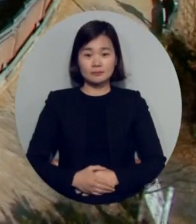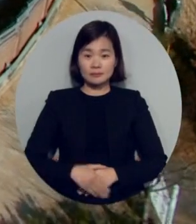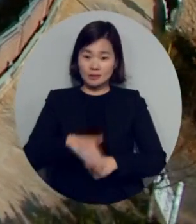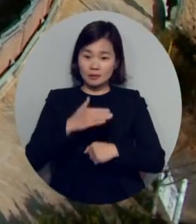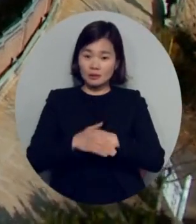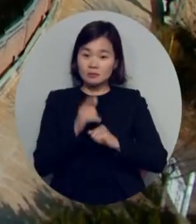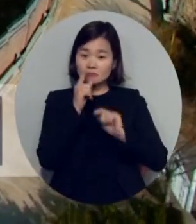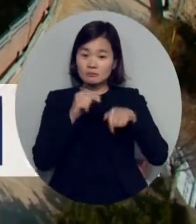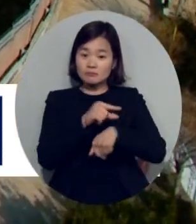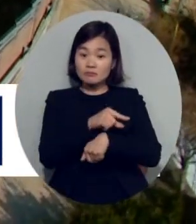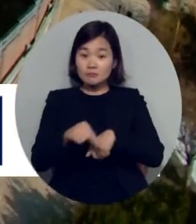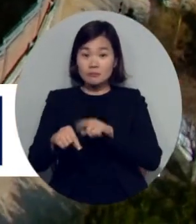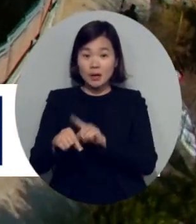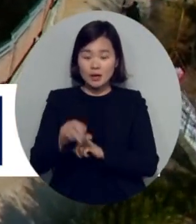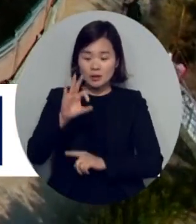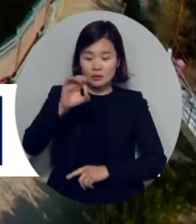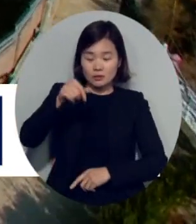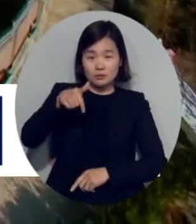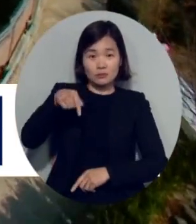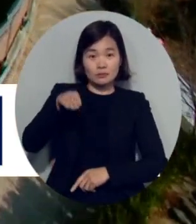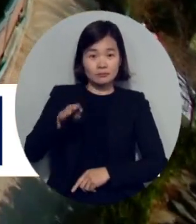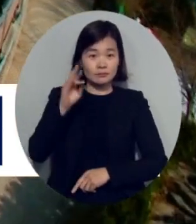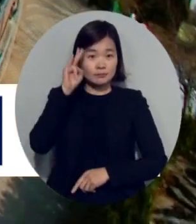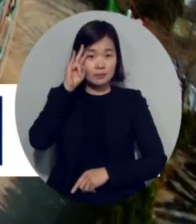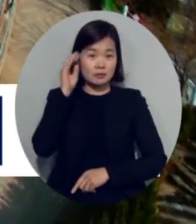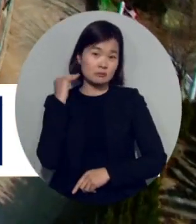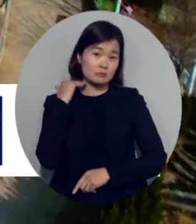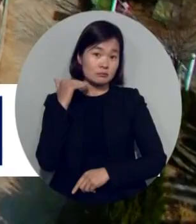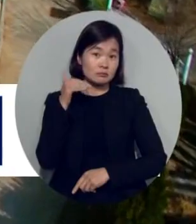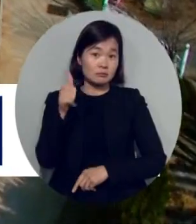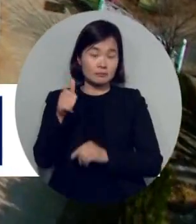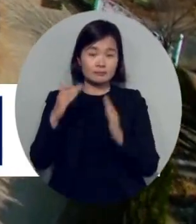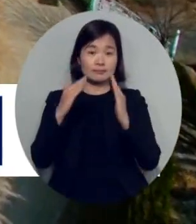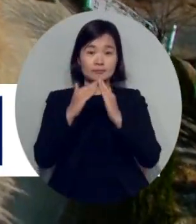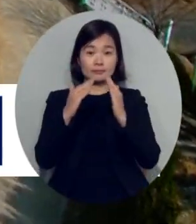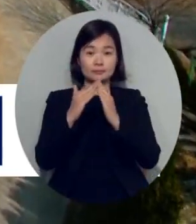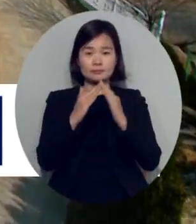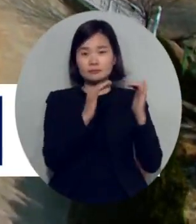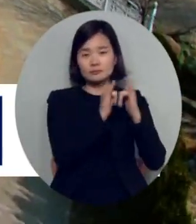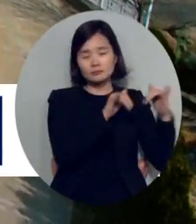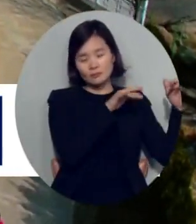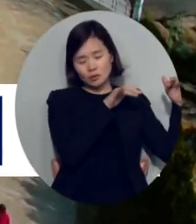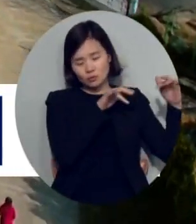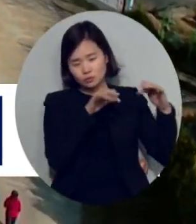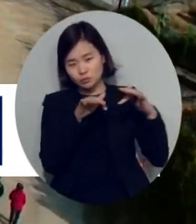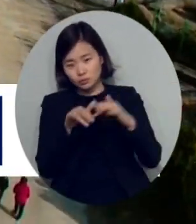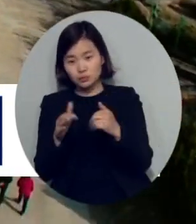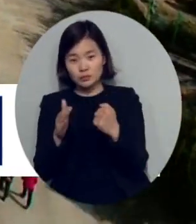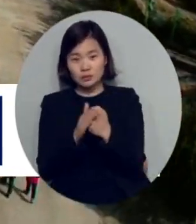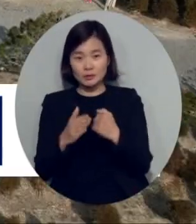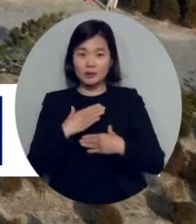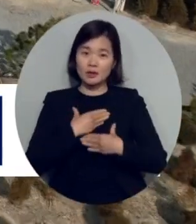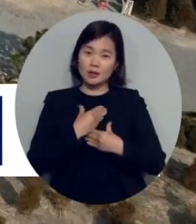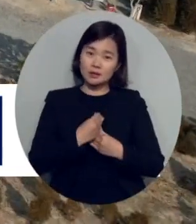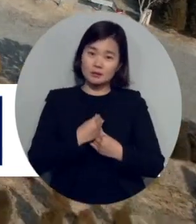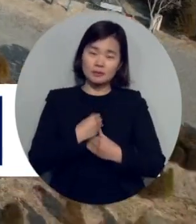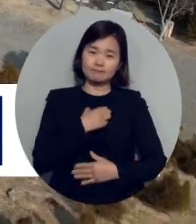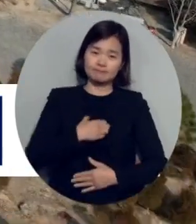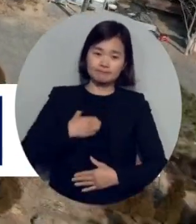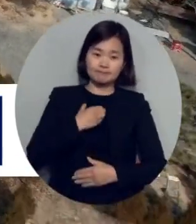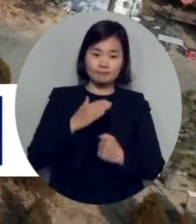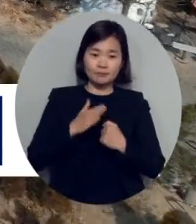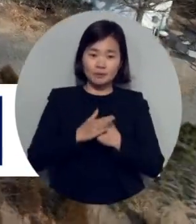대구 달성군 은유가 읍에 마련된 박근혜 전 대통령의 사저에 사람들이 몰리면서 안전 문제를 우려해